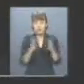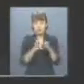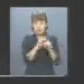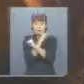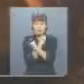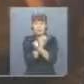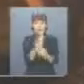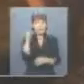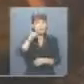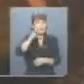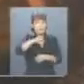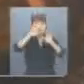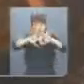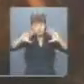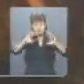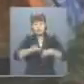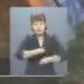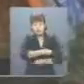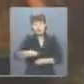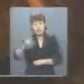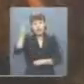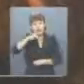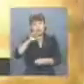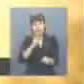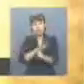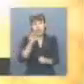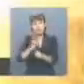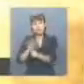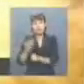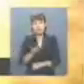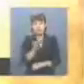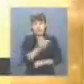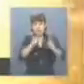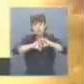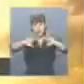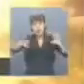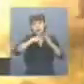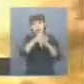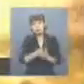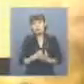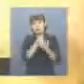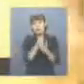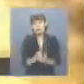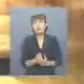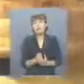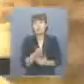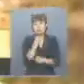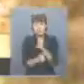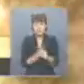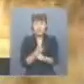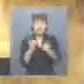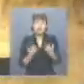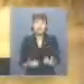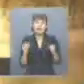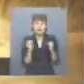กชนนำเครื่องกันหนาวมาแจกจ่ายแต่ว่าก็ไม่เพียงพอจึงอยากให้ทางภาครัฐเร่งช่วยเหลือเพราะคาดว่าปีนี้อากาศจะหนาวเย็นกว่าปี